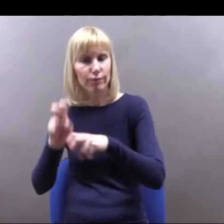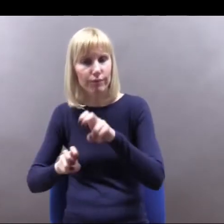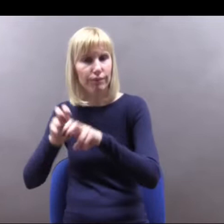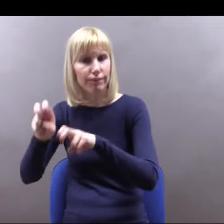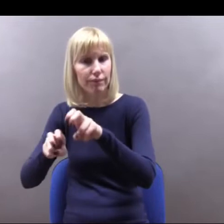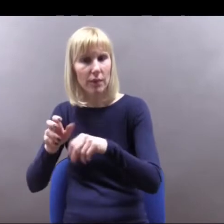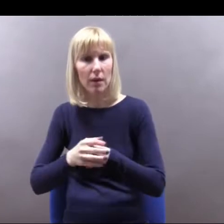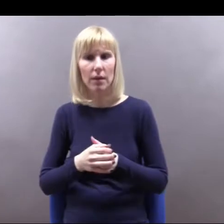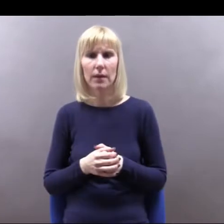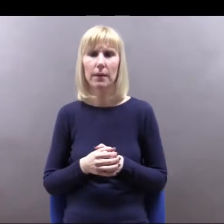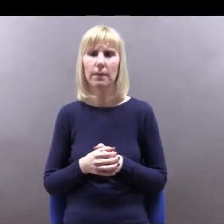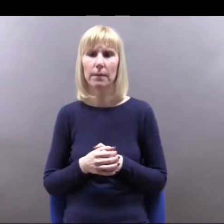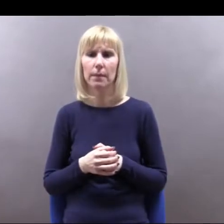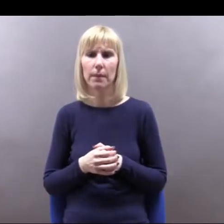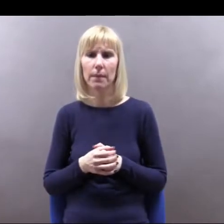Tu jest